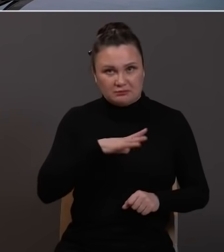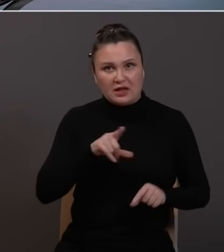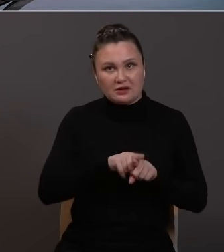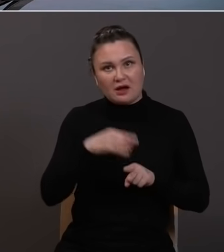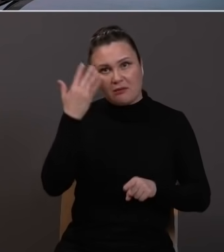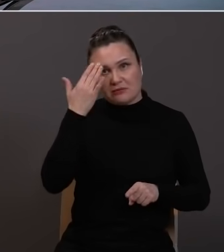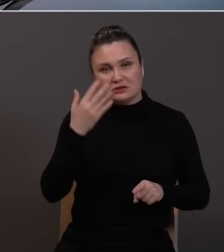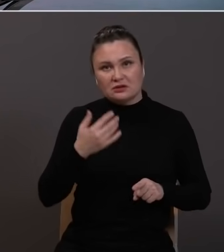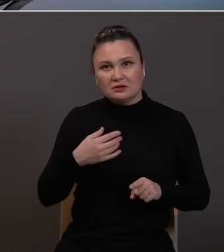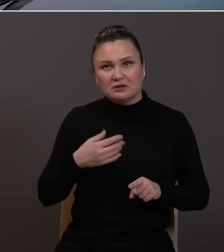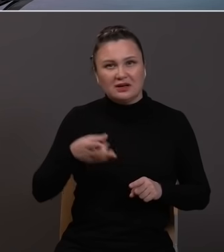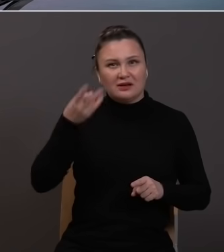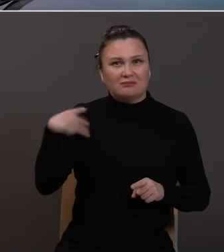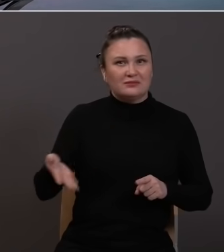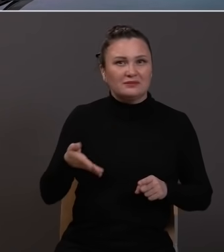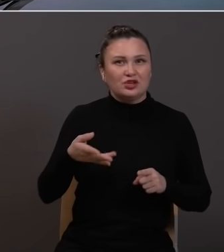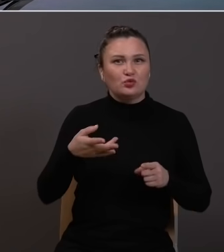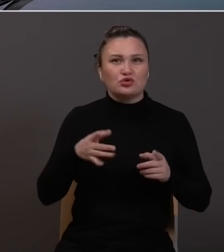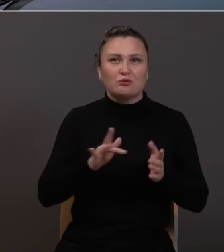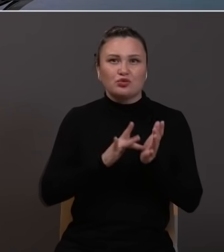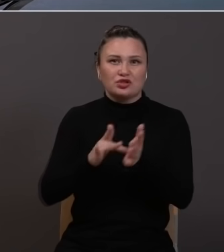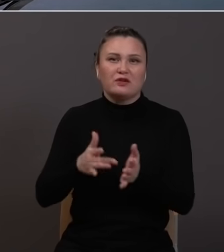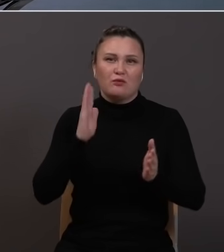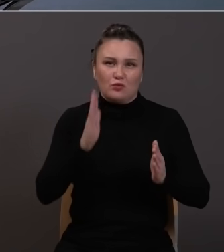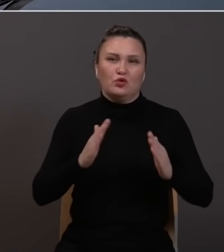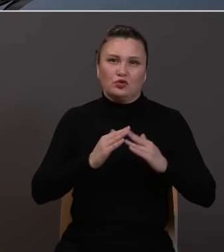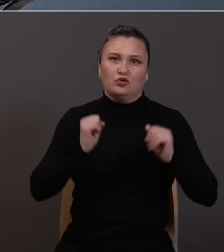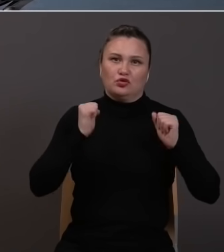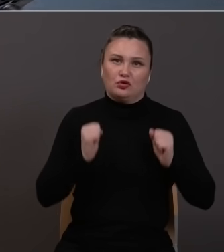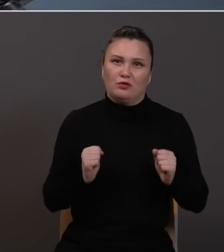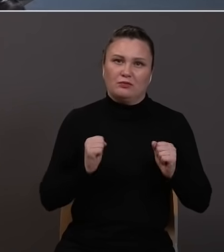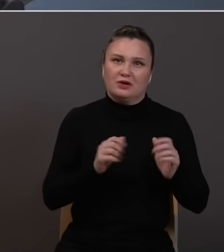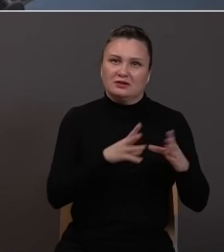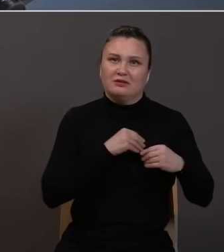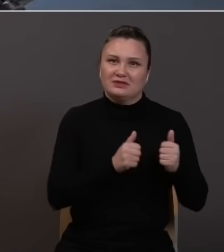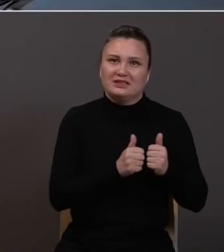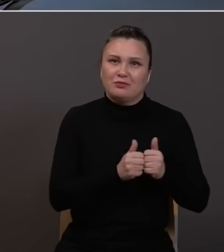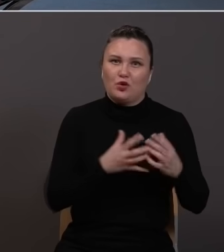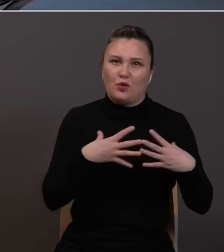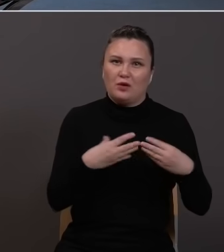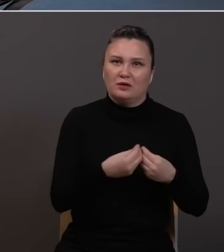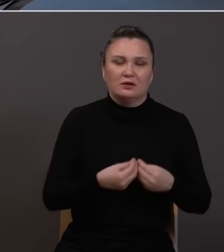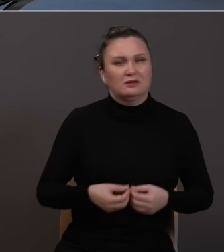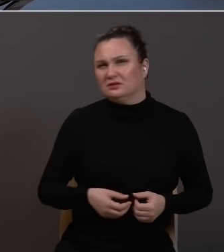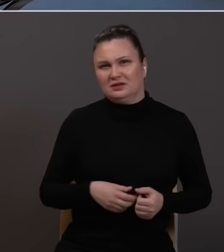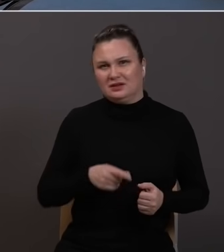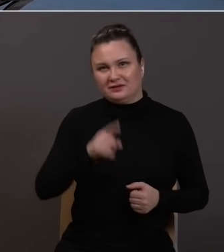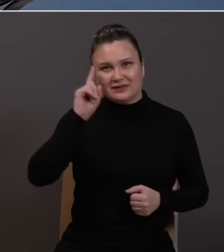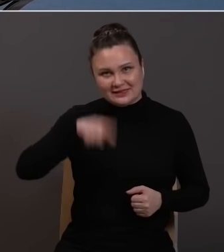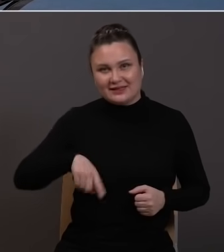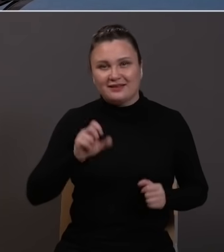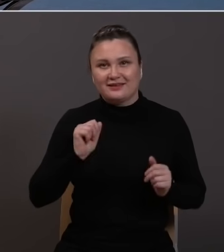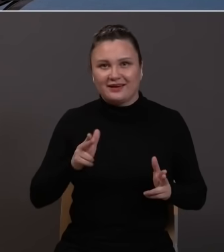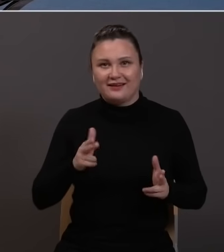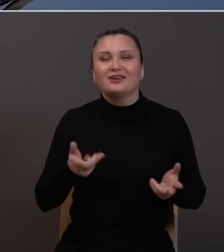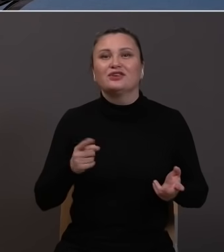что «а ну эти путешествия, останусь-ка я теперь, всегда буду рядом с ним». Да не, ну тяжелее дома сидеть. Но вы же знаете, как мы же,